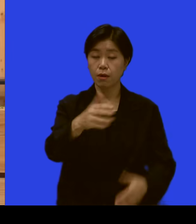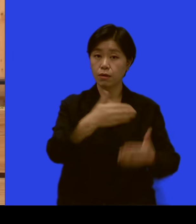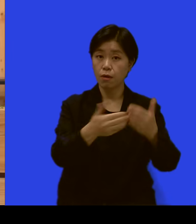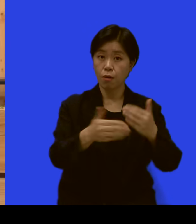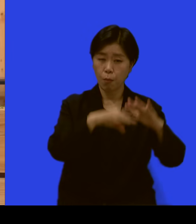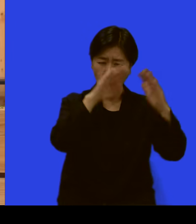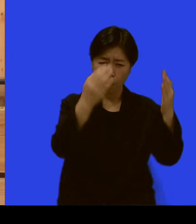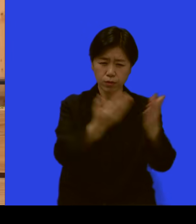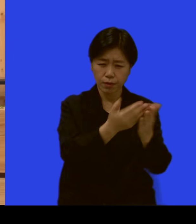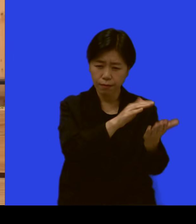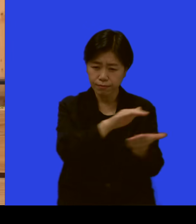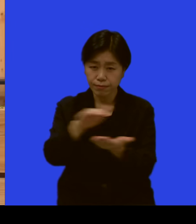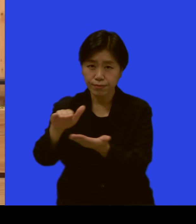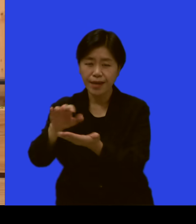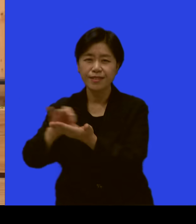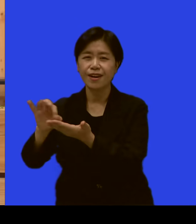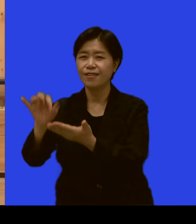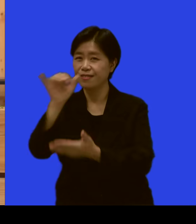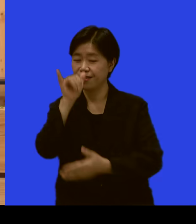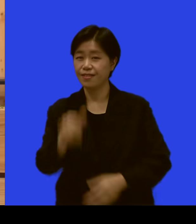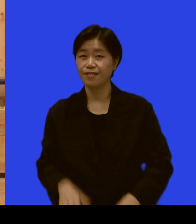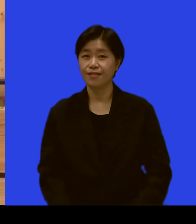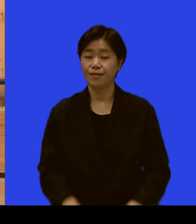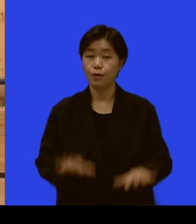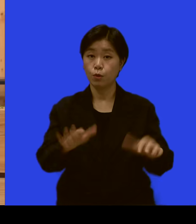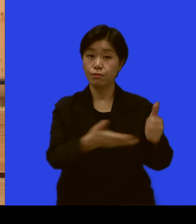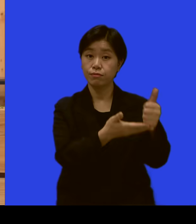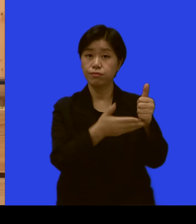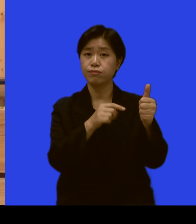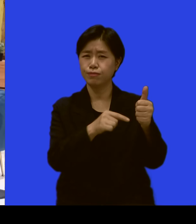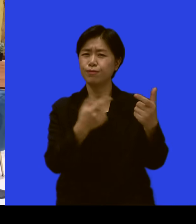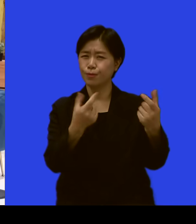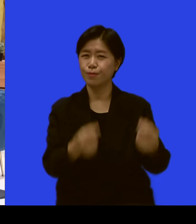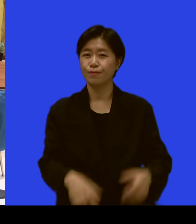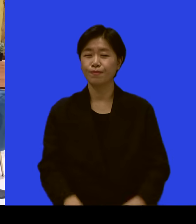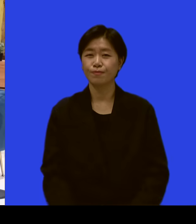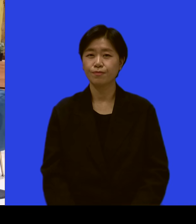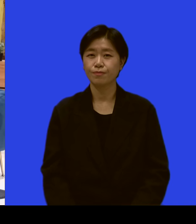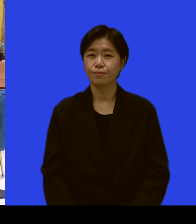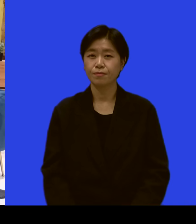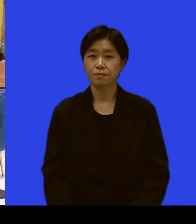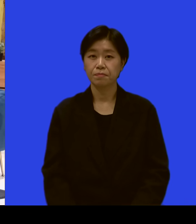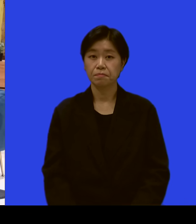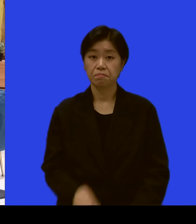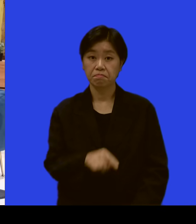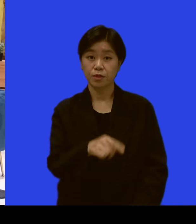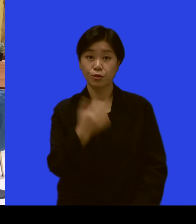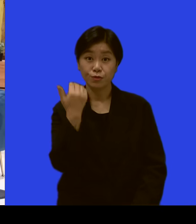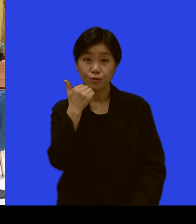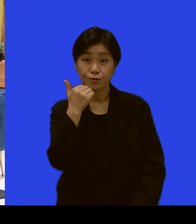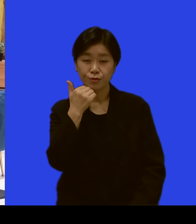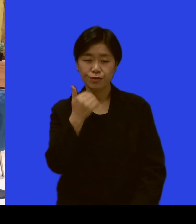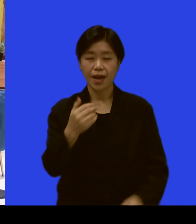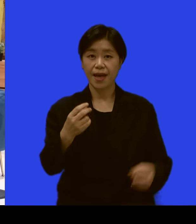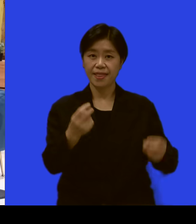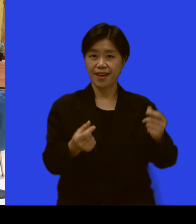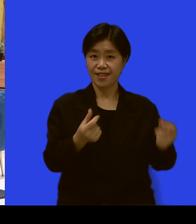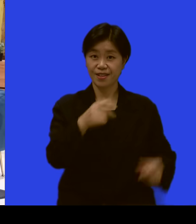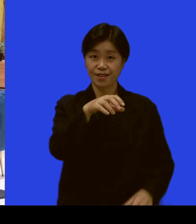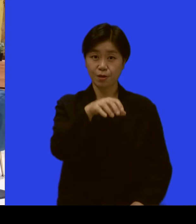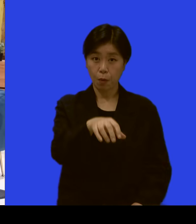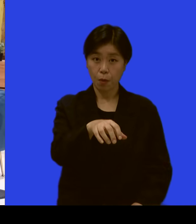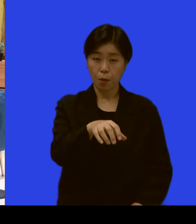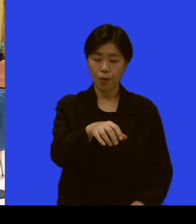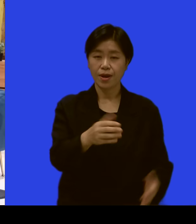것들을 하나도 버리지 않으시고 사용하시는데 오늘 초대 손님도 그러한 경험을 하셨다고 합니다. 네, 한마디로 말해서 나이트클럽 출신에서